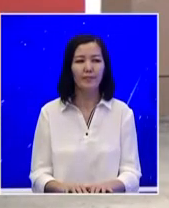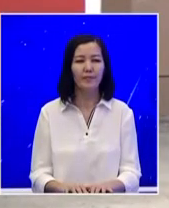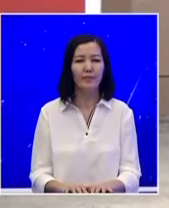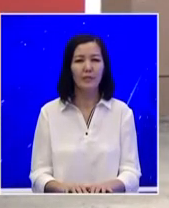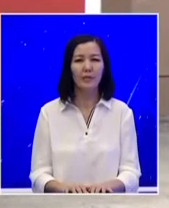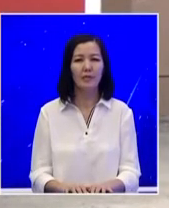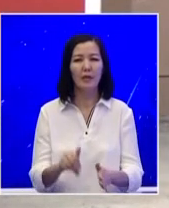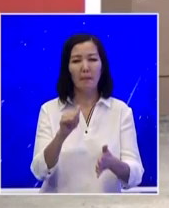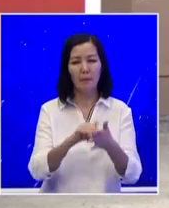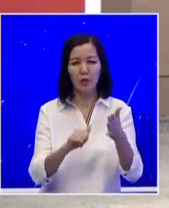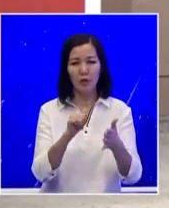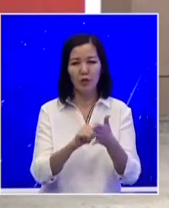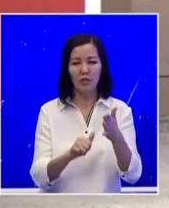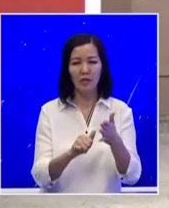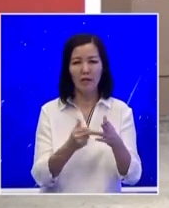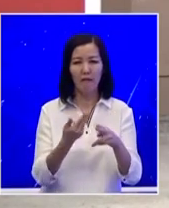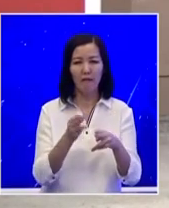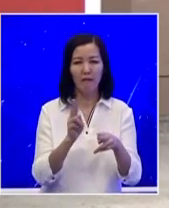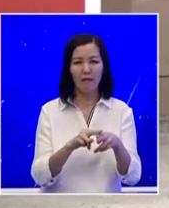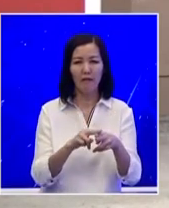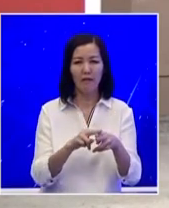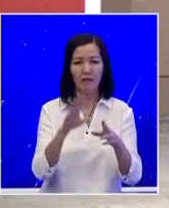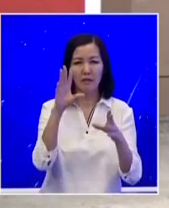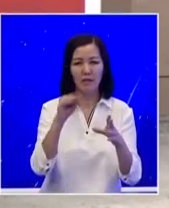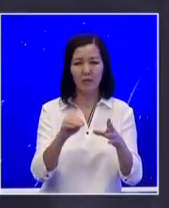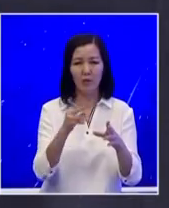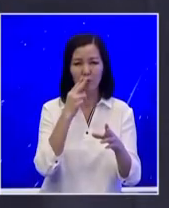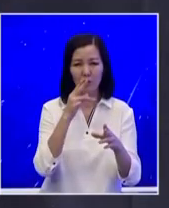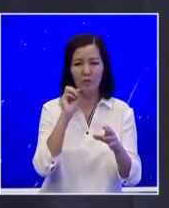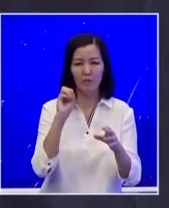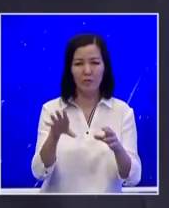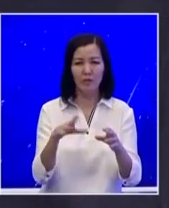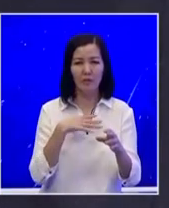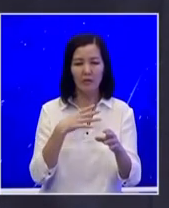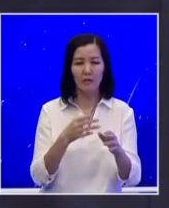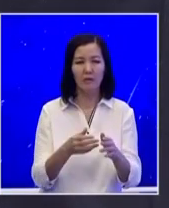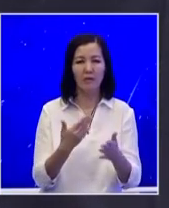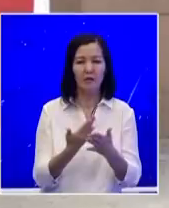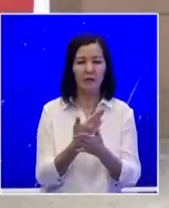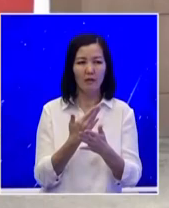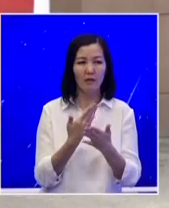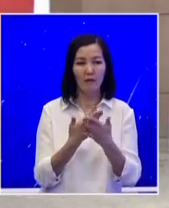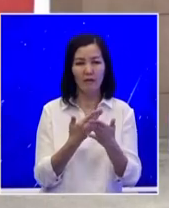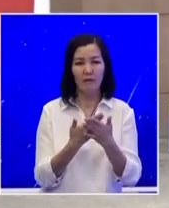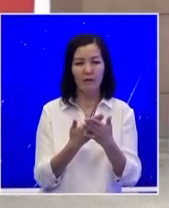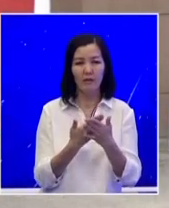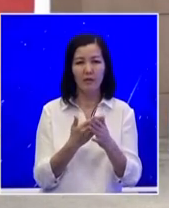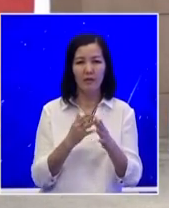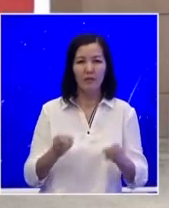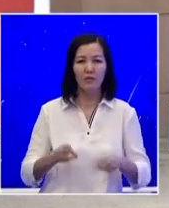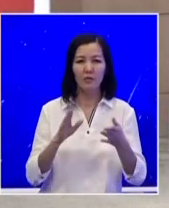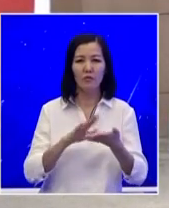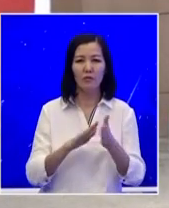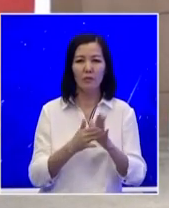Предварительная причина возгорания – это непотушенная сигарета или курение. В связи с чрезвычайным положением в нашей